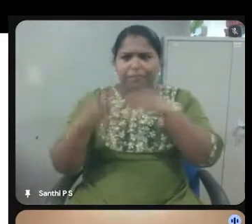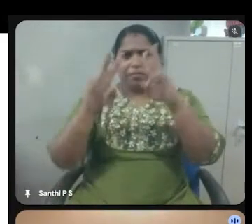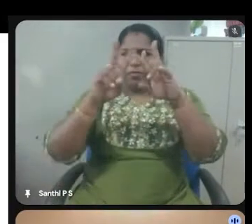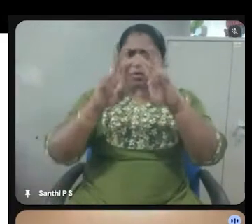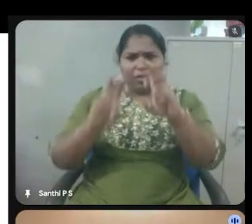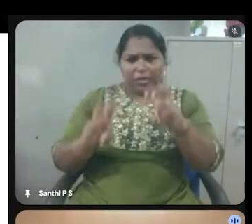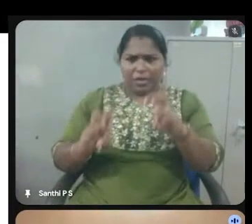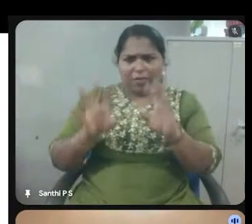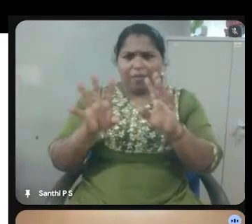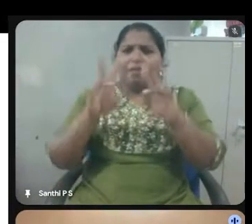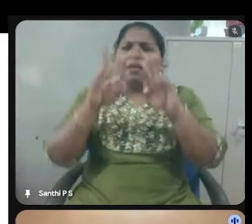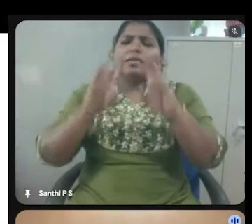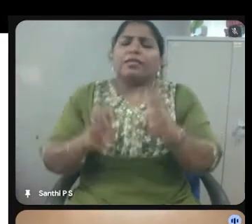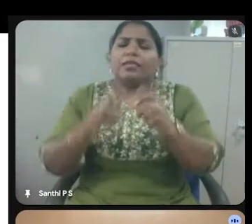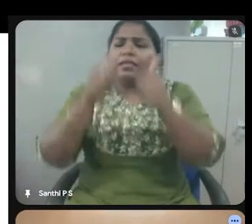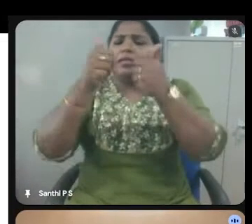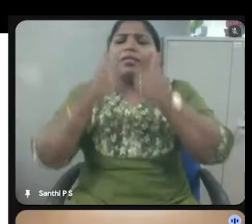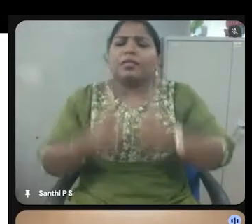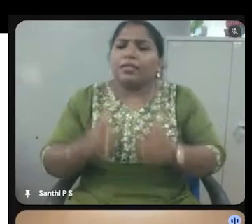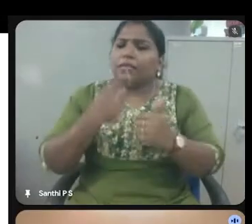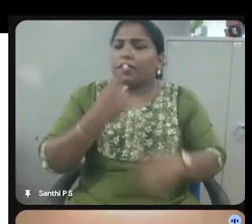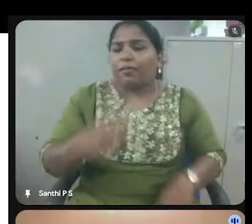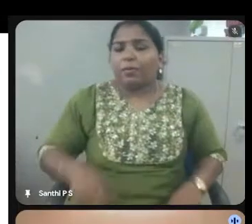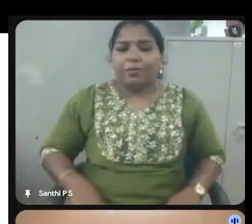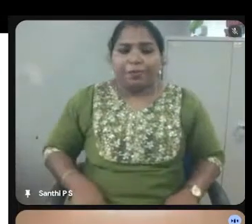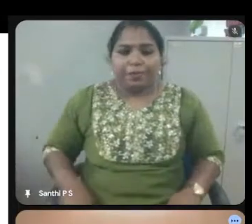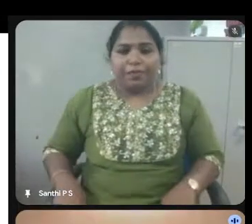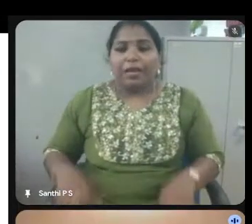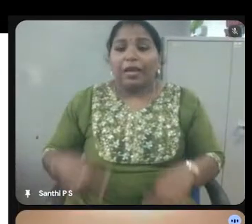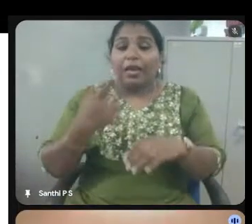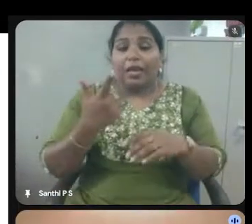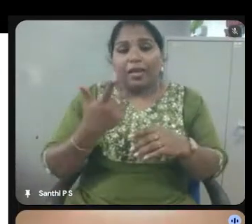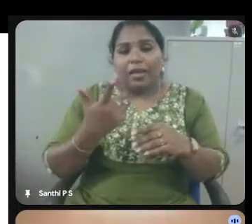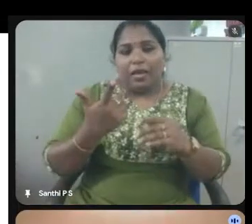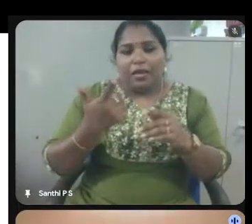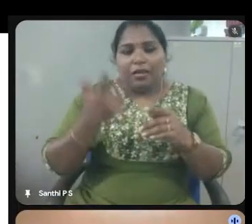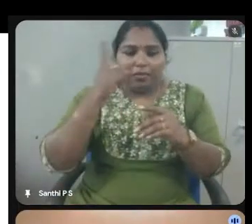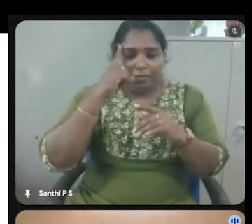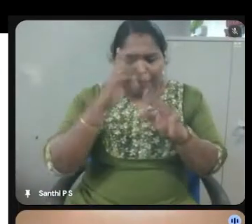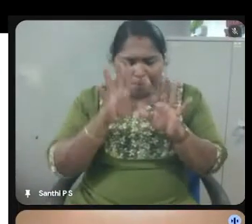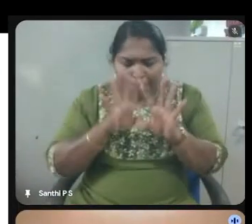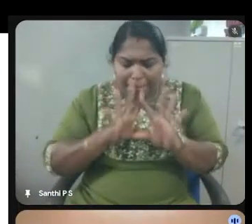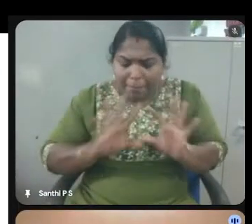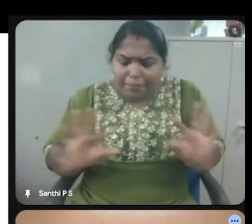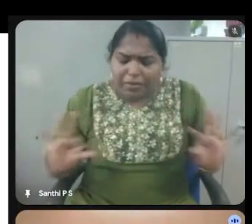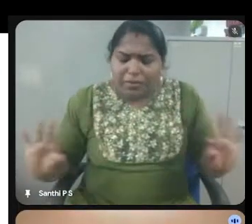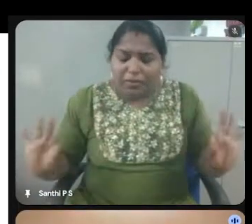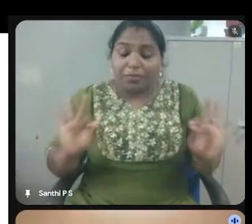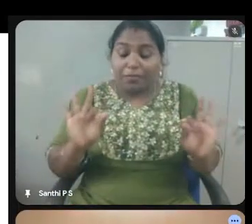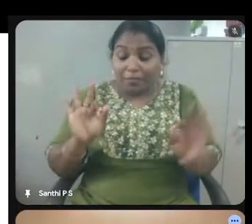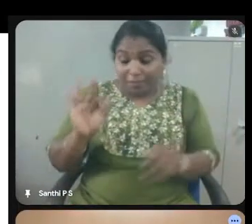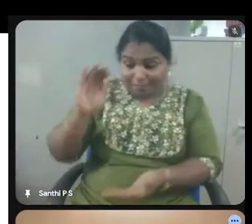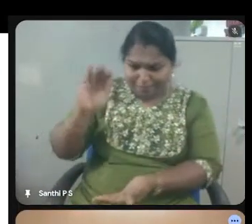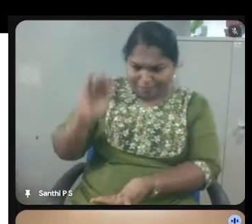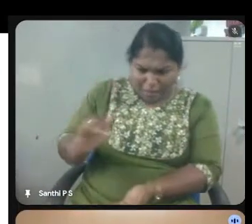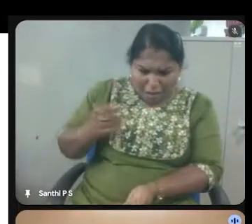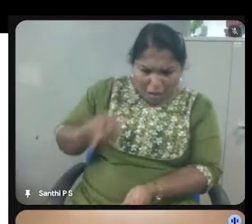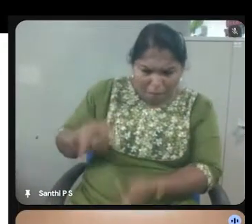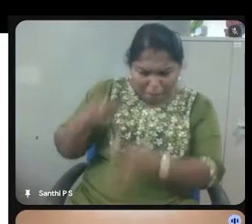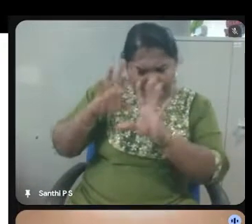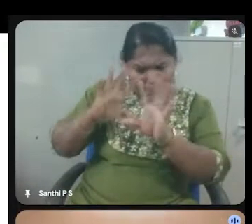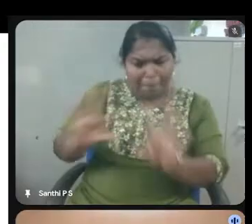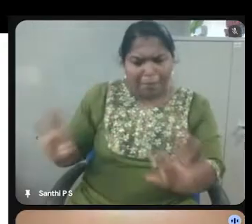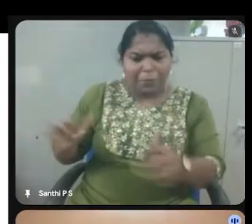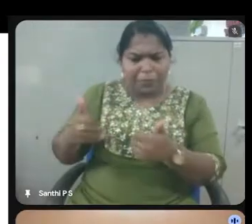നമ്മൾ അതിന്റെ റിസൾട്ട് പറയുന്നത് പ്രീ സ്കൂൾ കുട്ടികളിൽ സ്ക്രീൻ ടൈം എന്ന് പറയുന്നത് നമ്മൾ നേരത്തെ കണ്ട കാര്യം